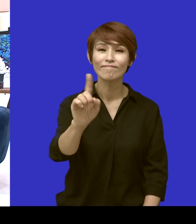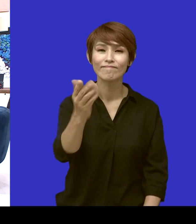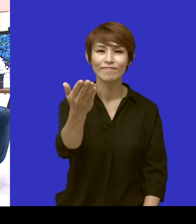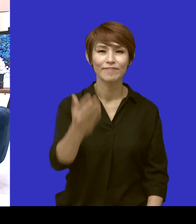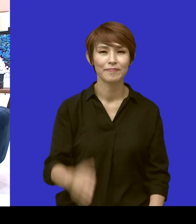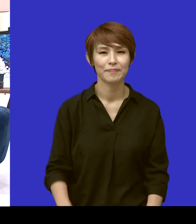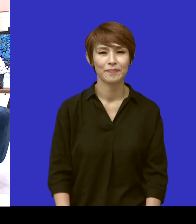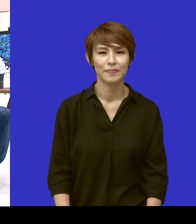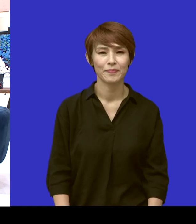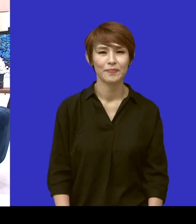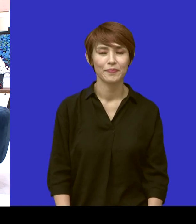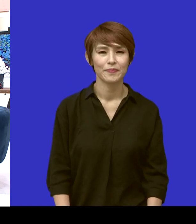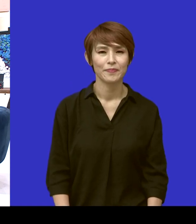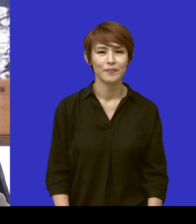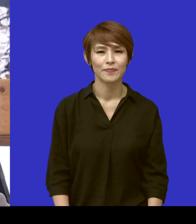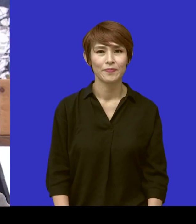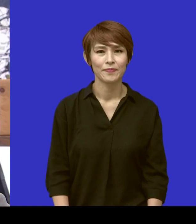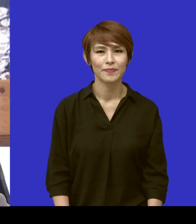어떠셨어요?